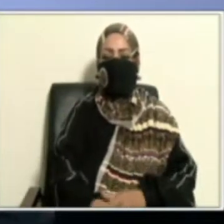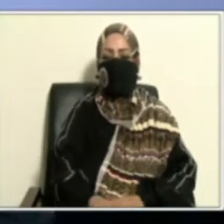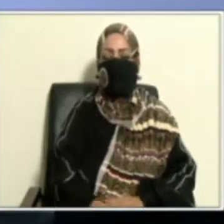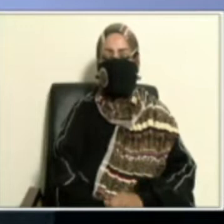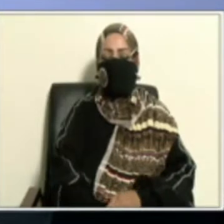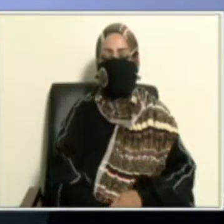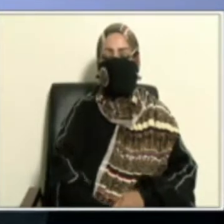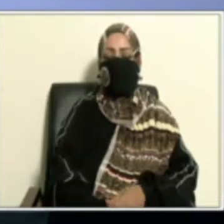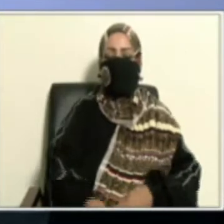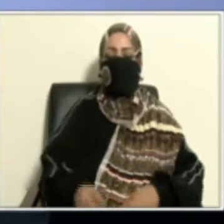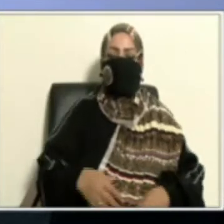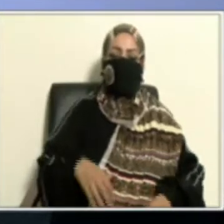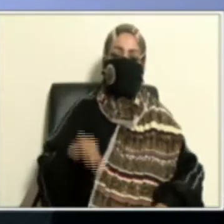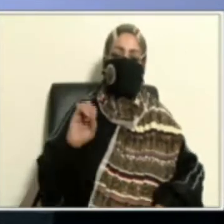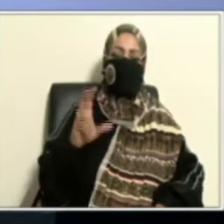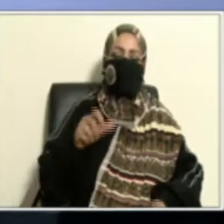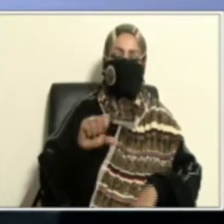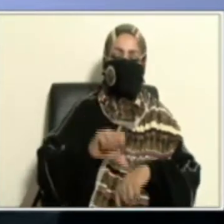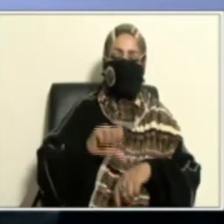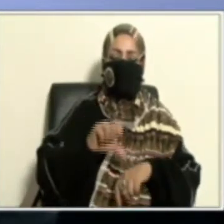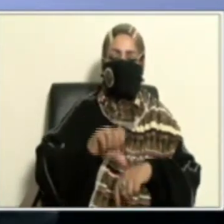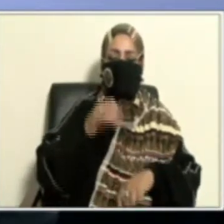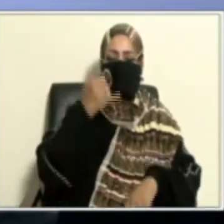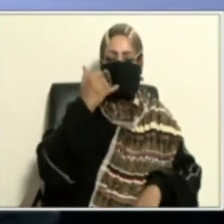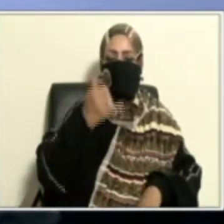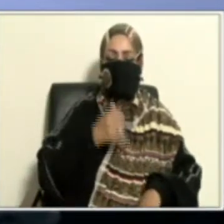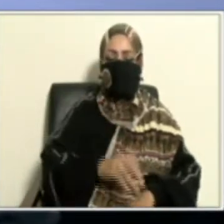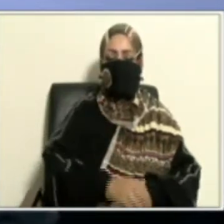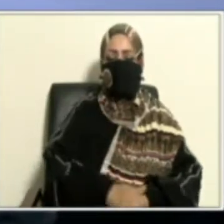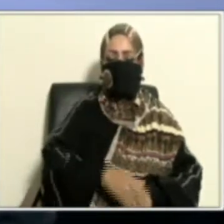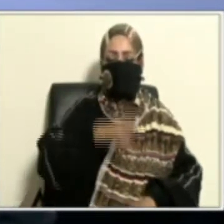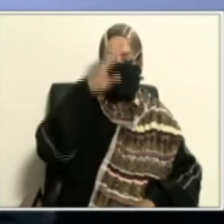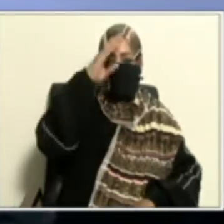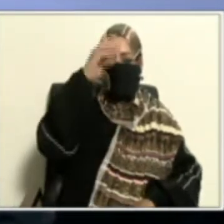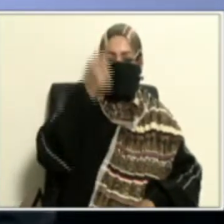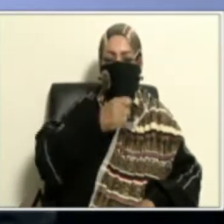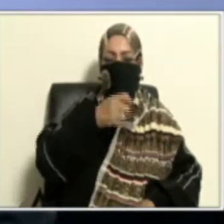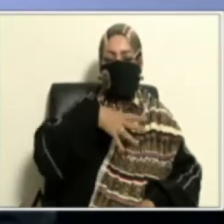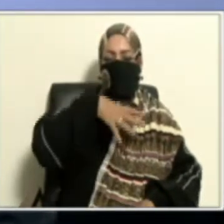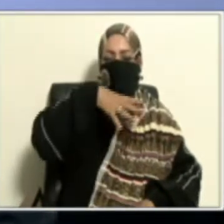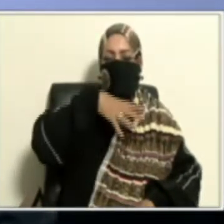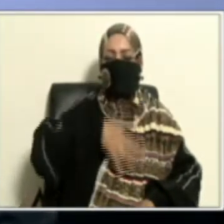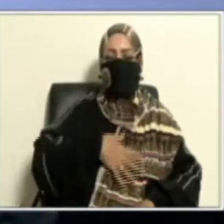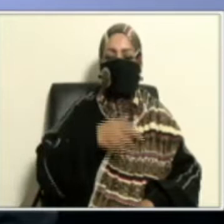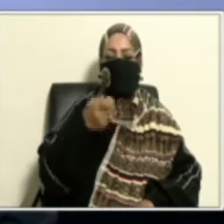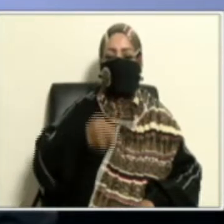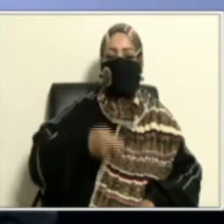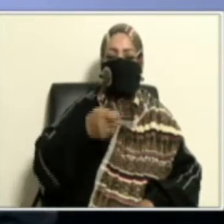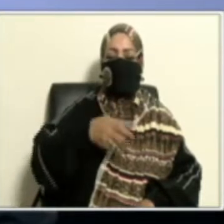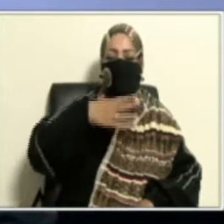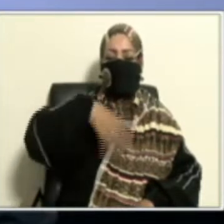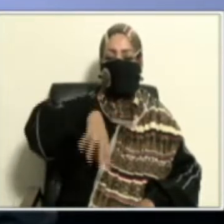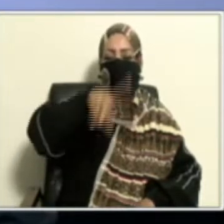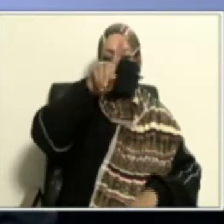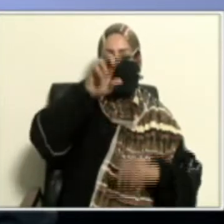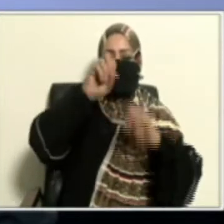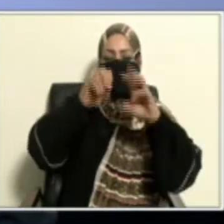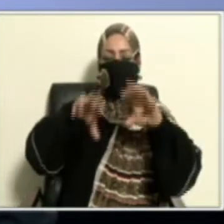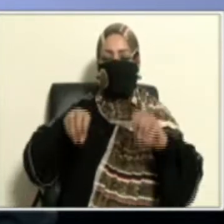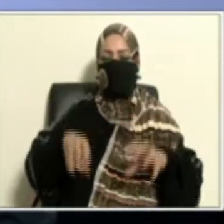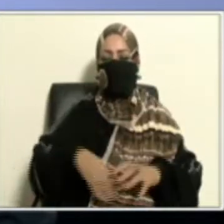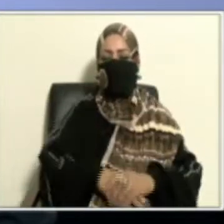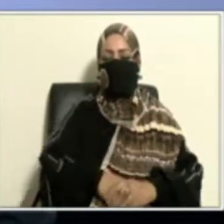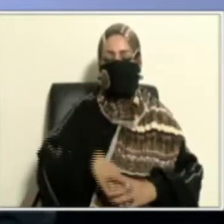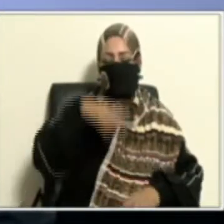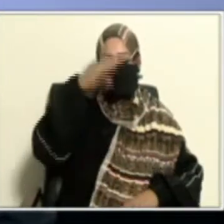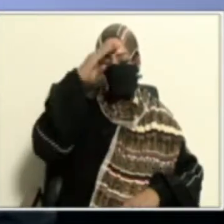الله وبركاته. حياك الله. أجمعين يا رب، تفضل. والله عندي سؤال بسيط من بين السلام ما نزيدش عليه. تفضل